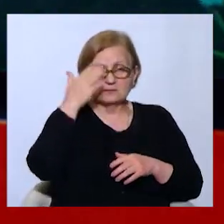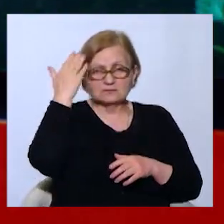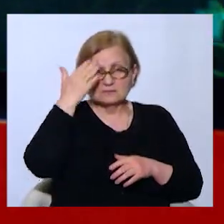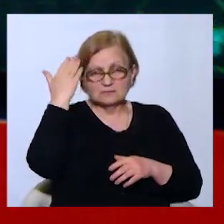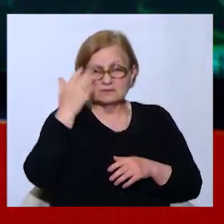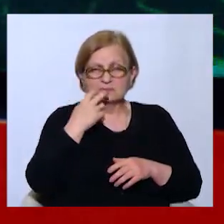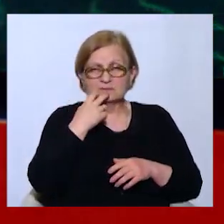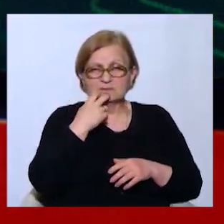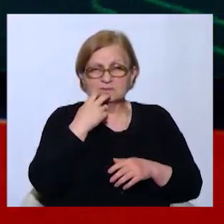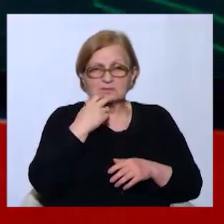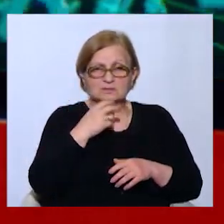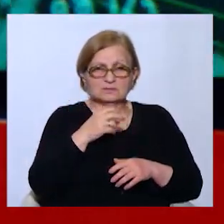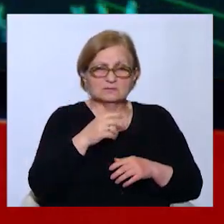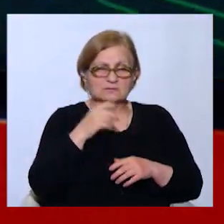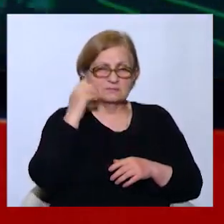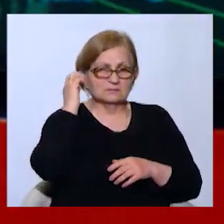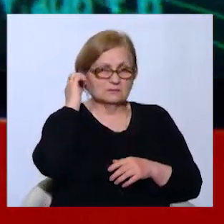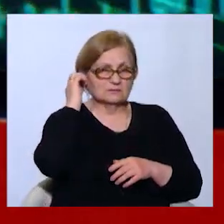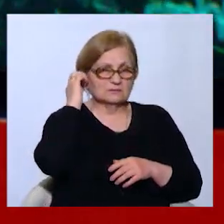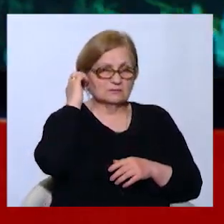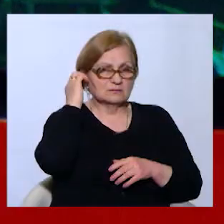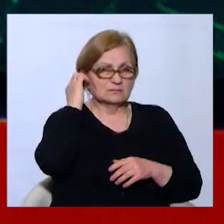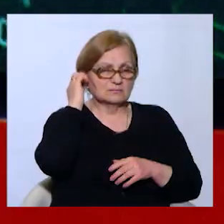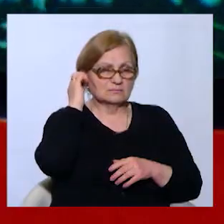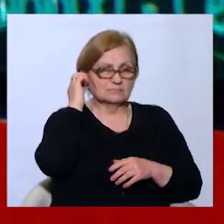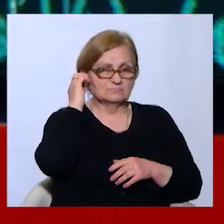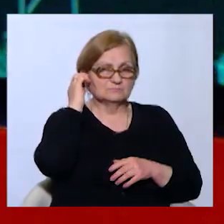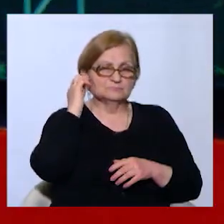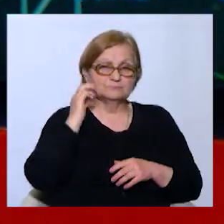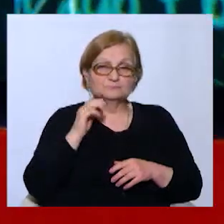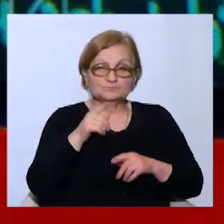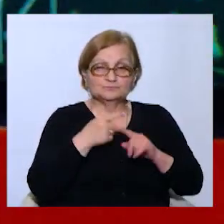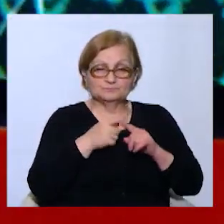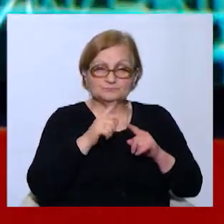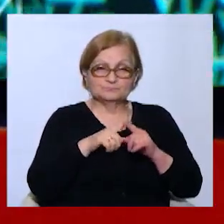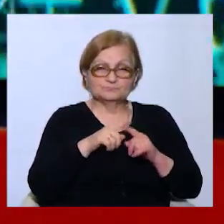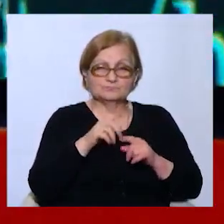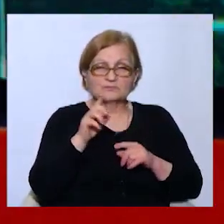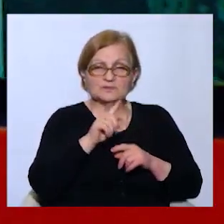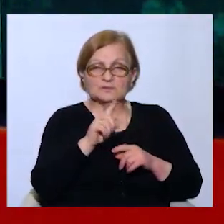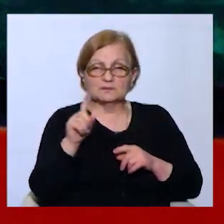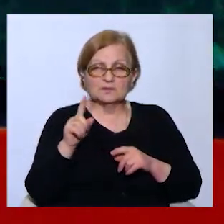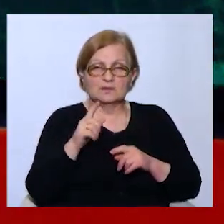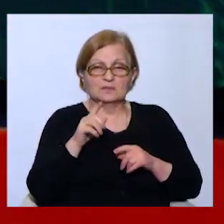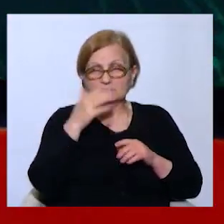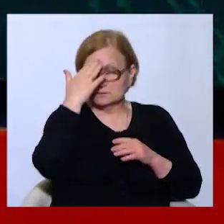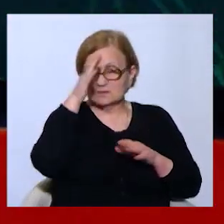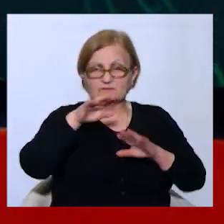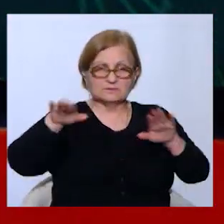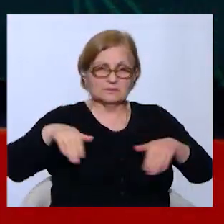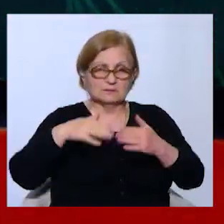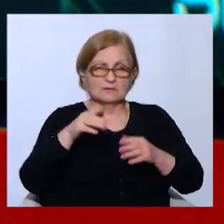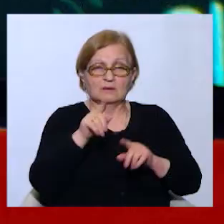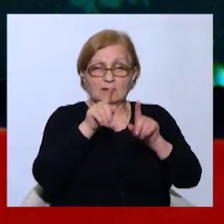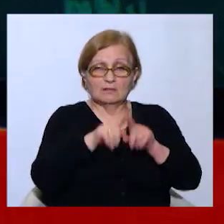რაღაცნაირად სახალისო ისეთი არის ხოლმე აქტივობასავით რაღაცა და აი ესე ჩვენ ხო გვაქვს რაღაცა ბგერები რომელიც სხვაერებს არ აქვთ